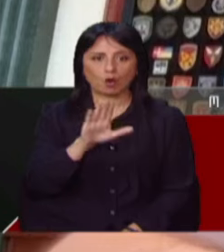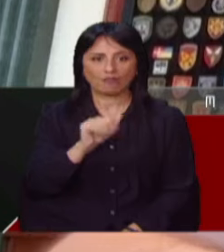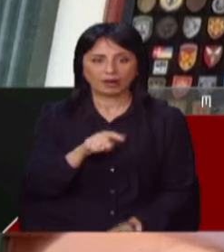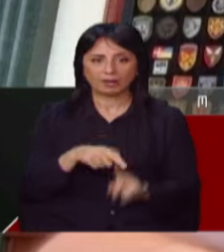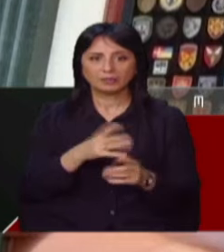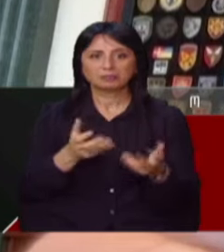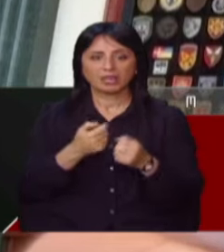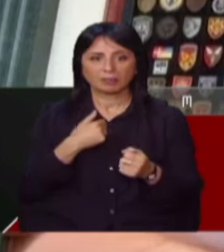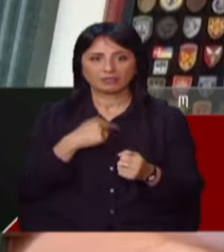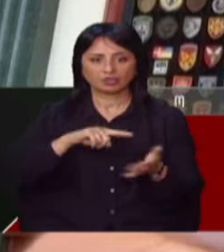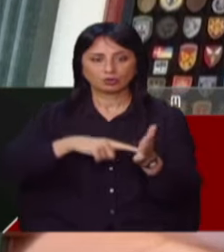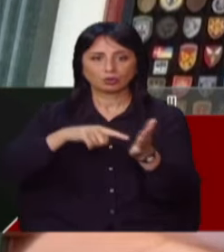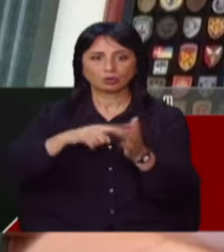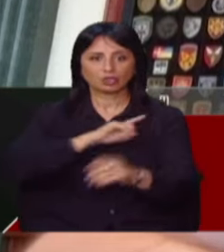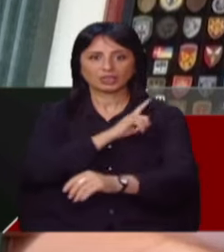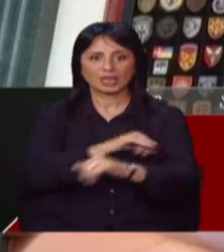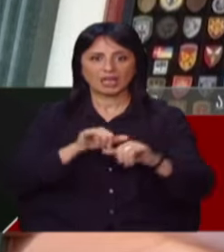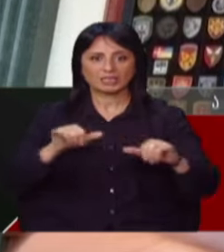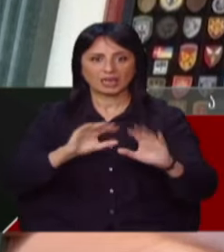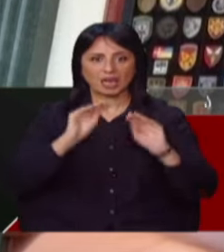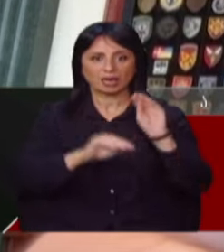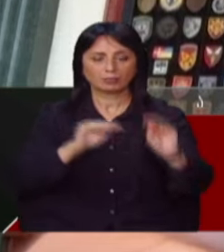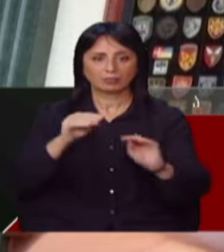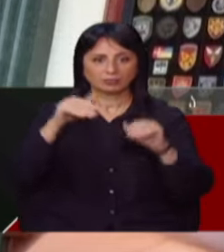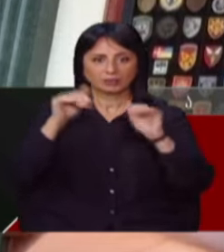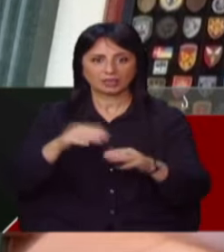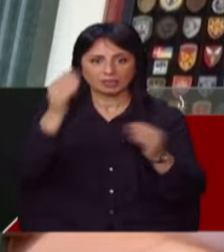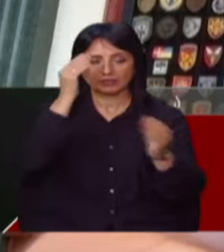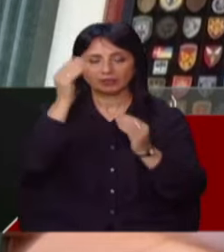მიმართულებებზე მიღებულია ჩვენი პოზიციების გაძლიერებასთან დაკავშირებით გადაწყვეტილება.